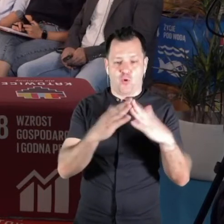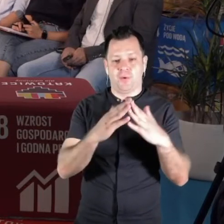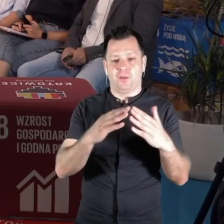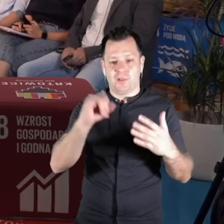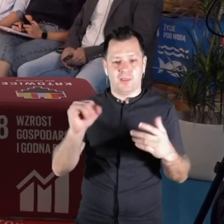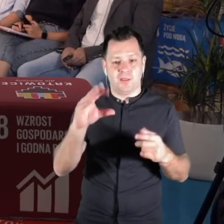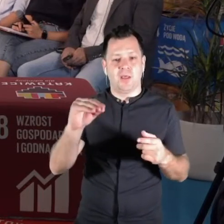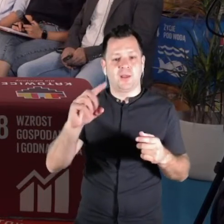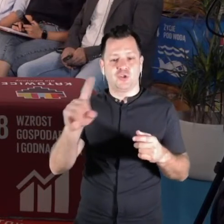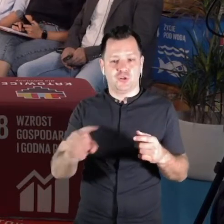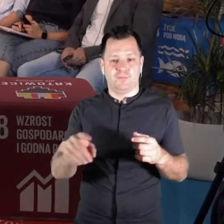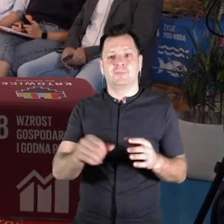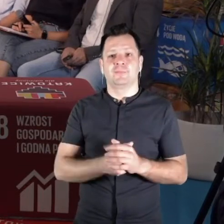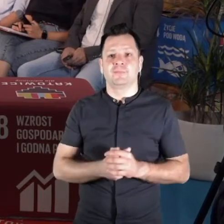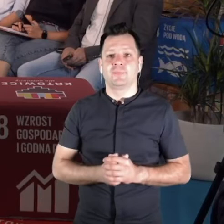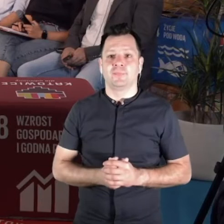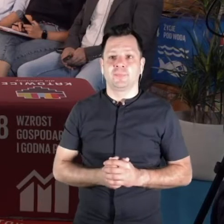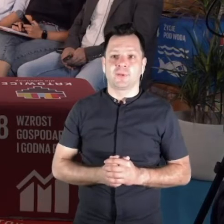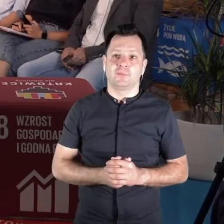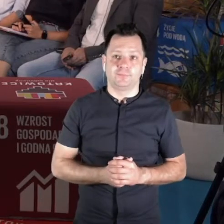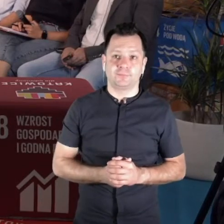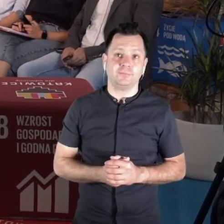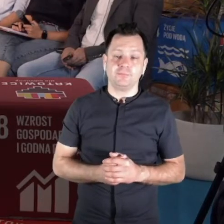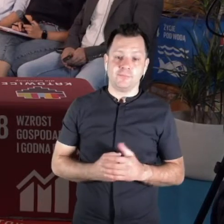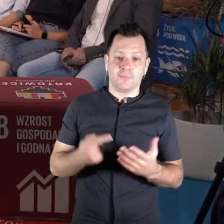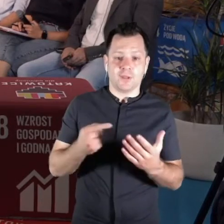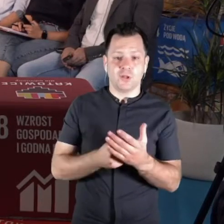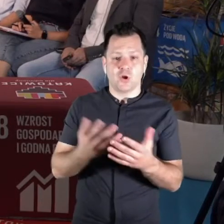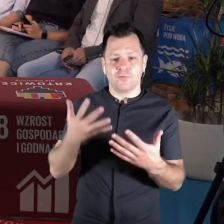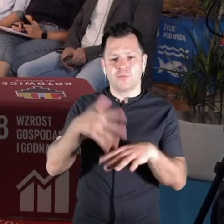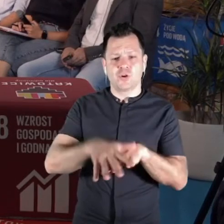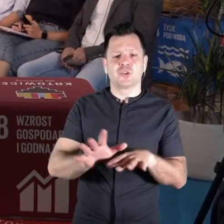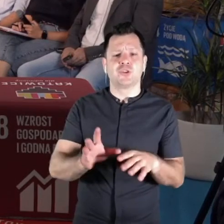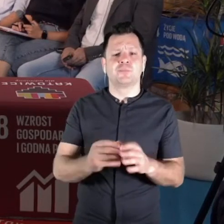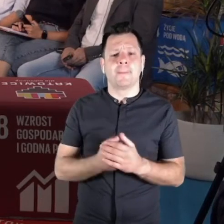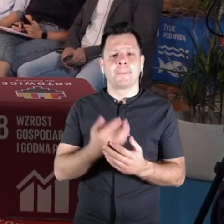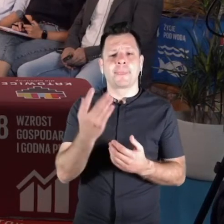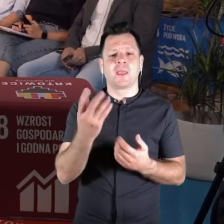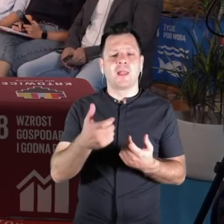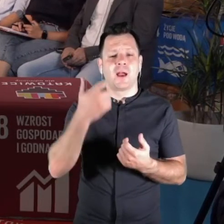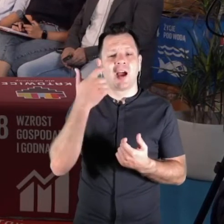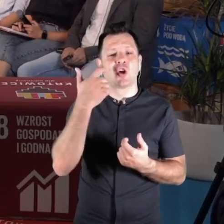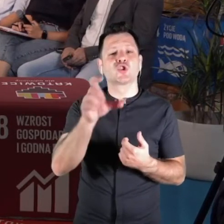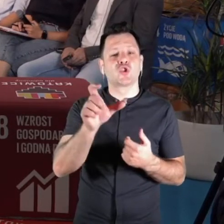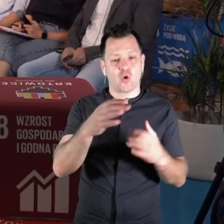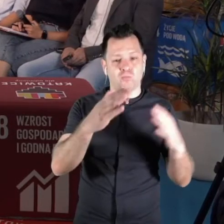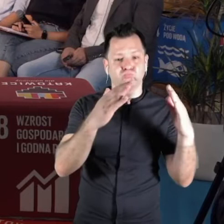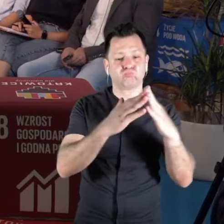tego rozwiązania wdrożyliśmy i rozstawiliśmy 100 domków